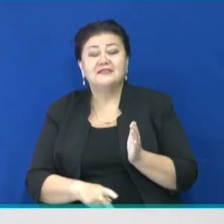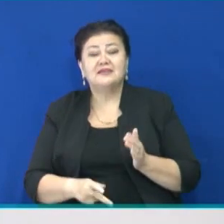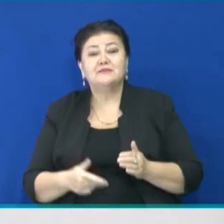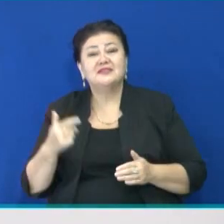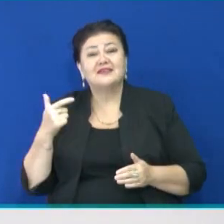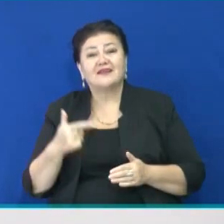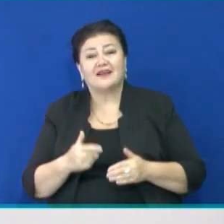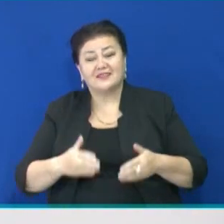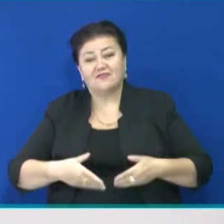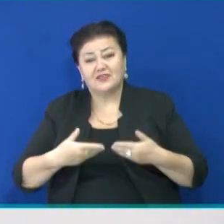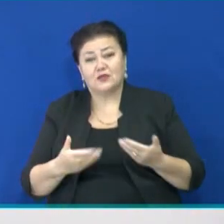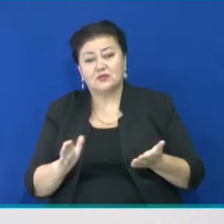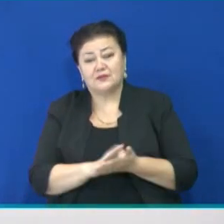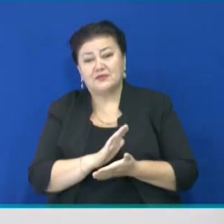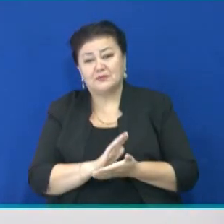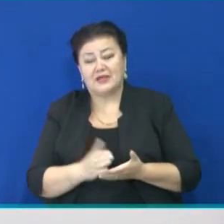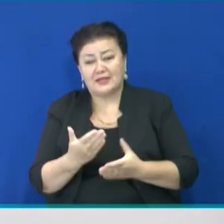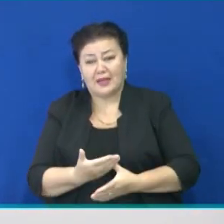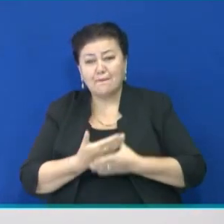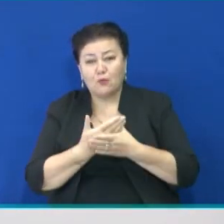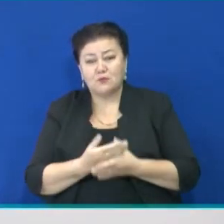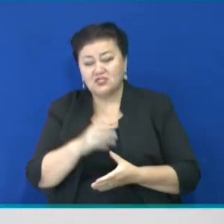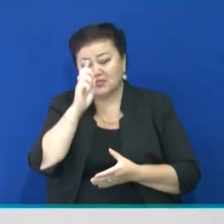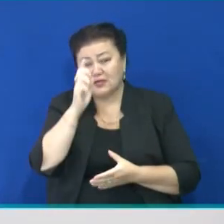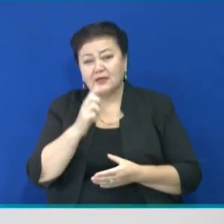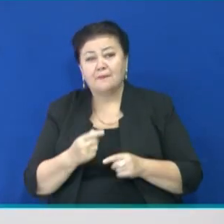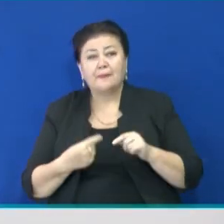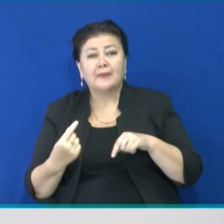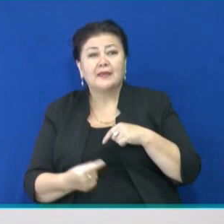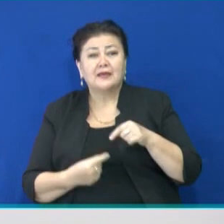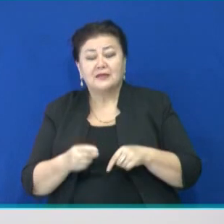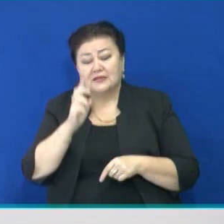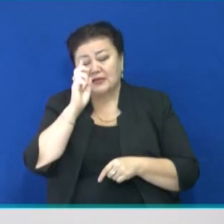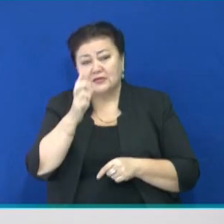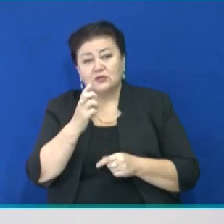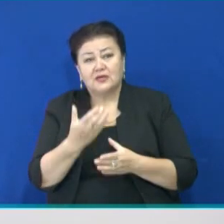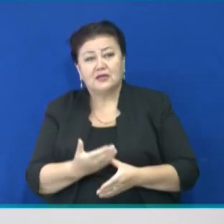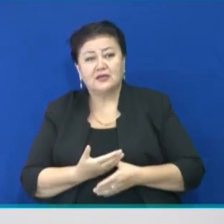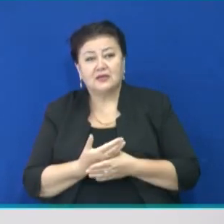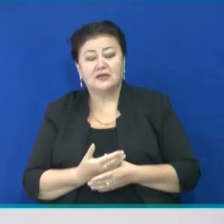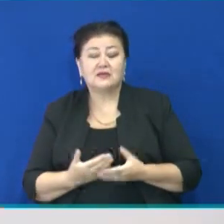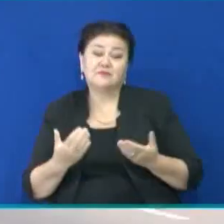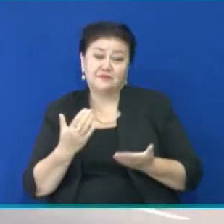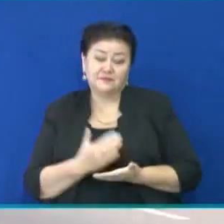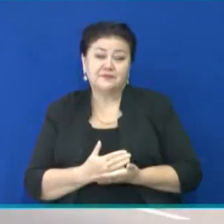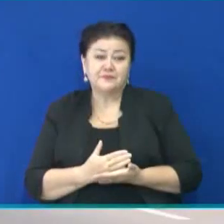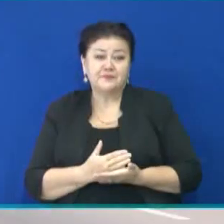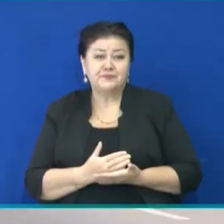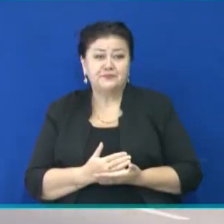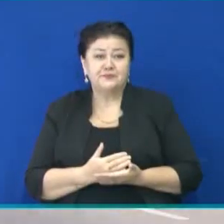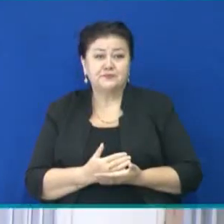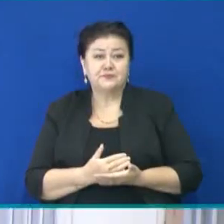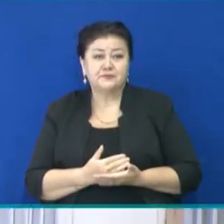берілмек. Абай облыс әкімдігінің мәліметінше өңірде кәсіпкерлерге мемлекет тарапынан жан-жақты қолдау көрсетіліп